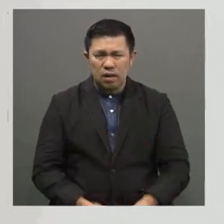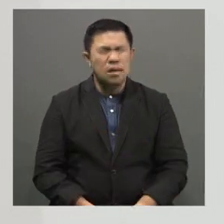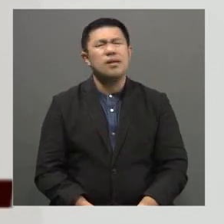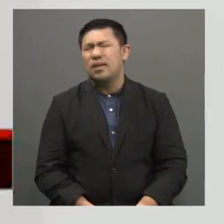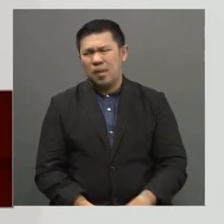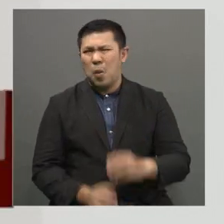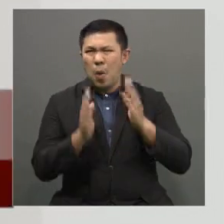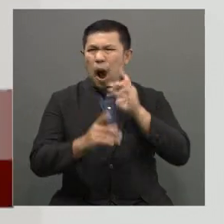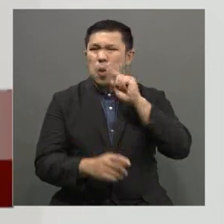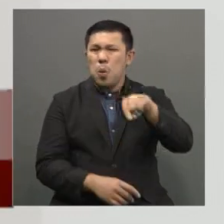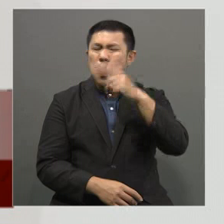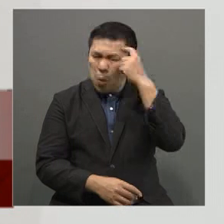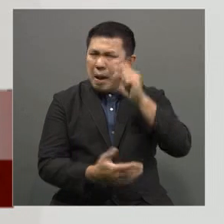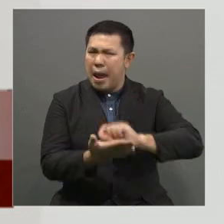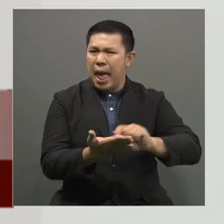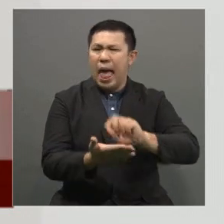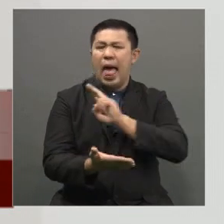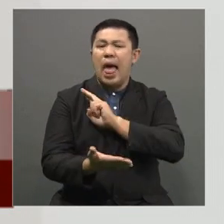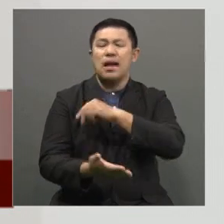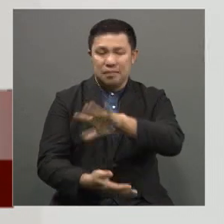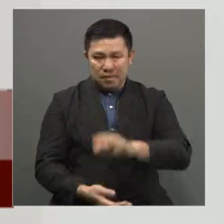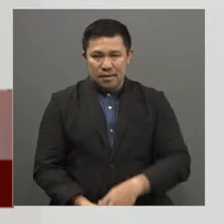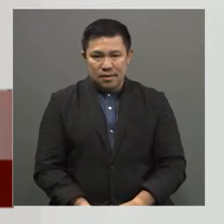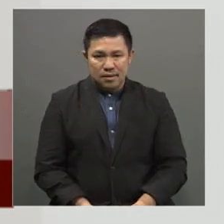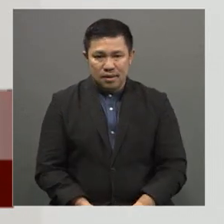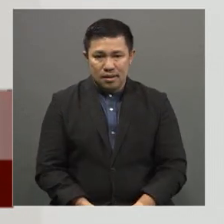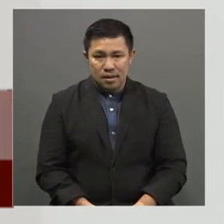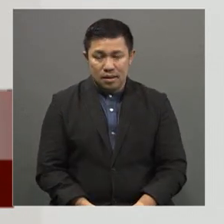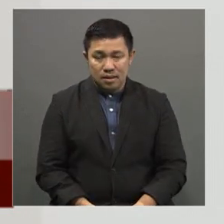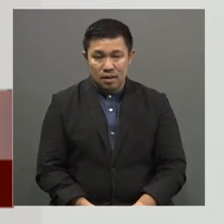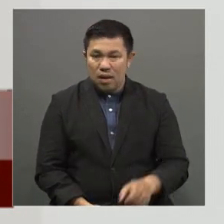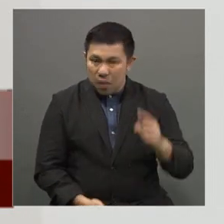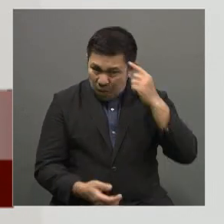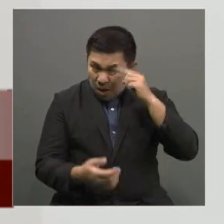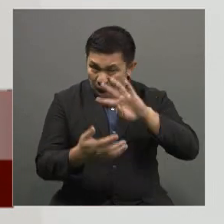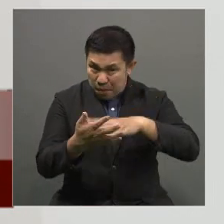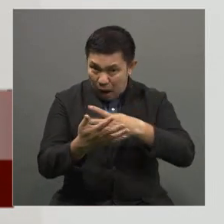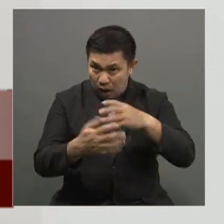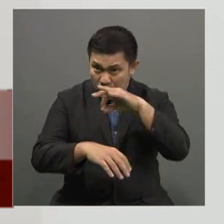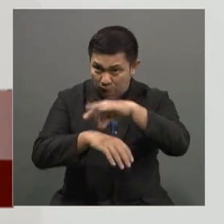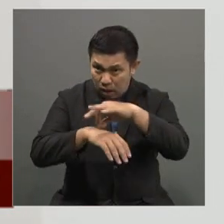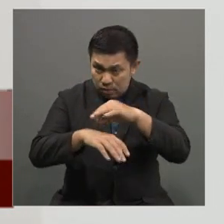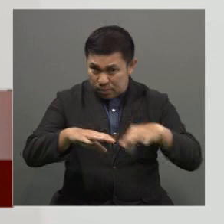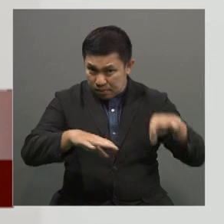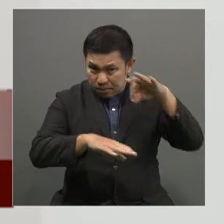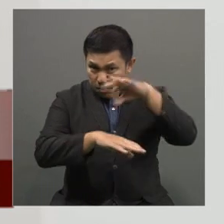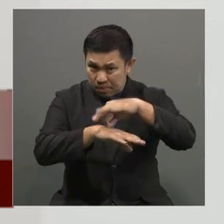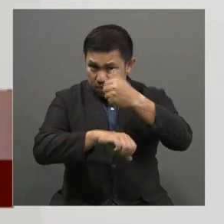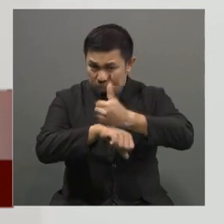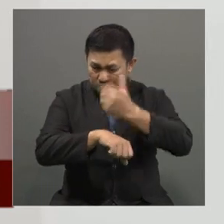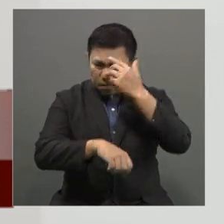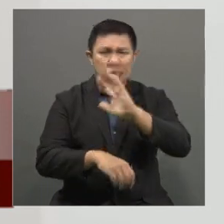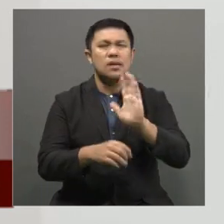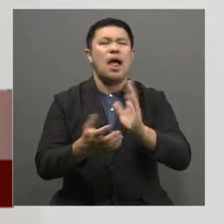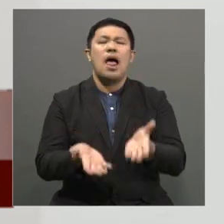ความสื่อรู้อยู่แล้วสื่อก็ไปเขียนเองแล้วกันเอาตรงๆเลยครับท่านมันเป็นแผนประกัดให้ท่านขึ้นเป็นของบตรใช่มั้อก็ว่าท่านไปดู